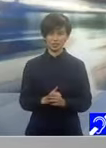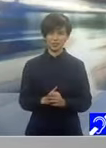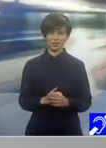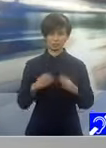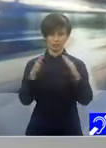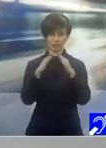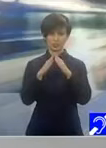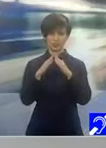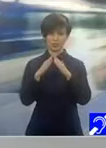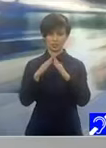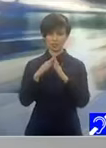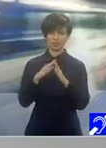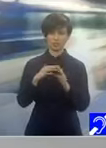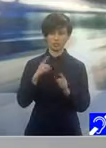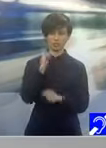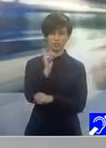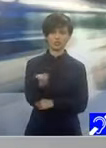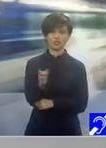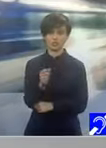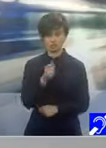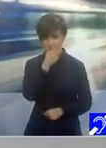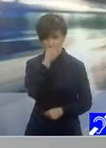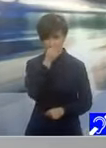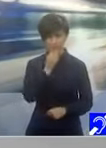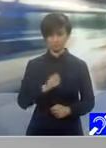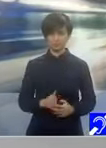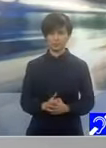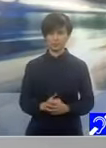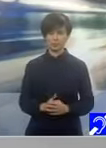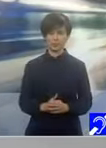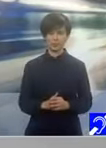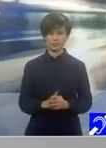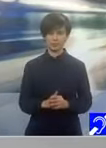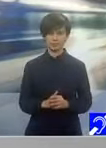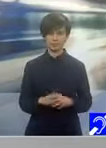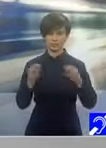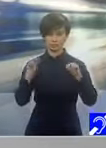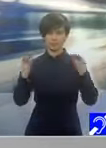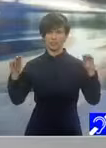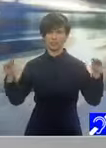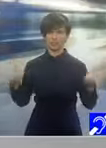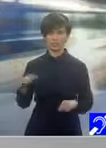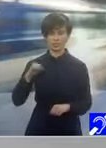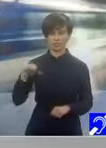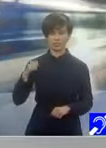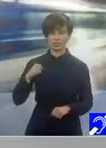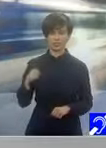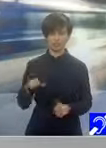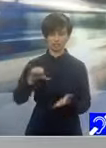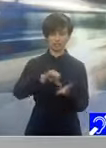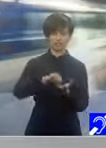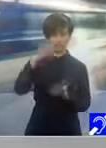de Oradea, cu un scop precis, ca pe domeniul de la Bădăcini să fie educați tineri, să fie un fel de centru